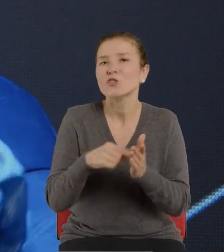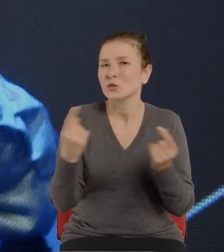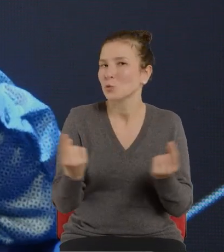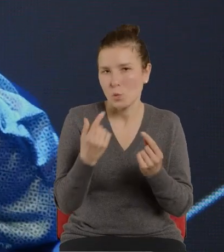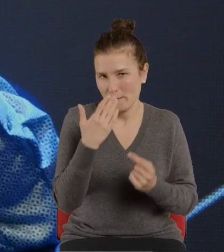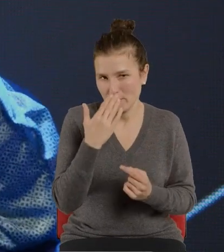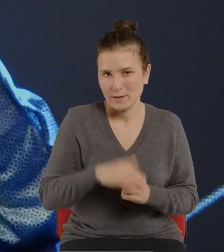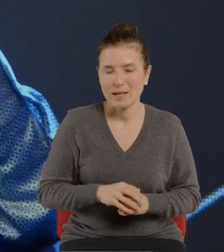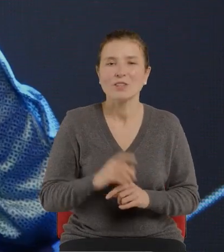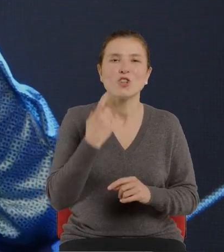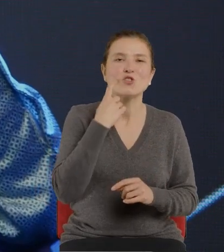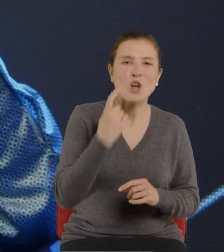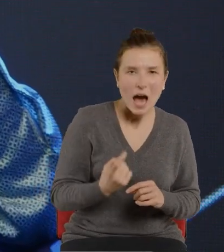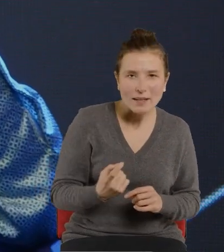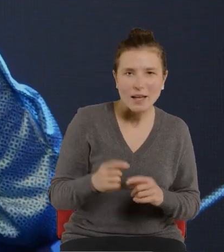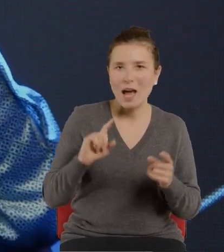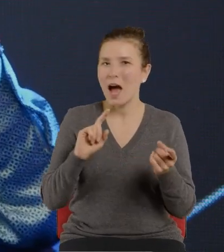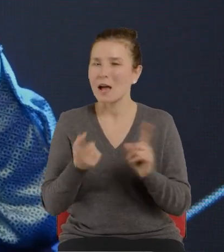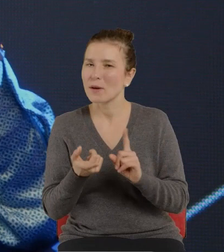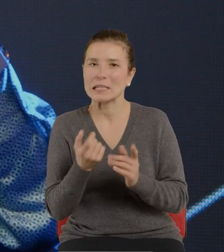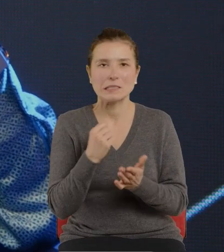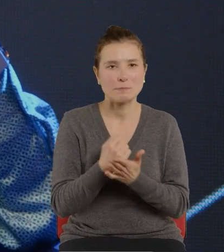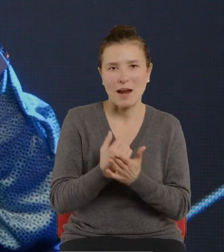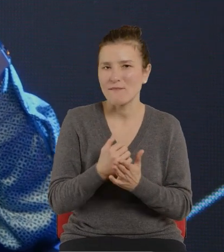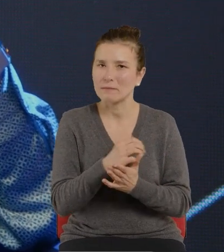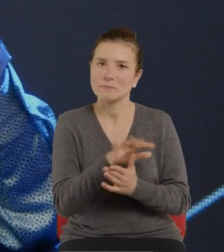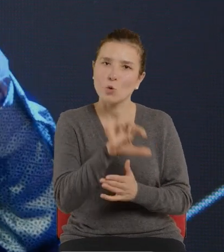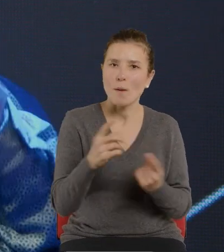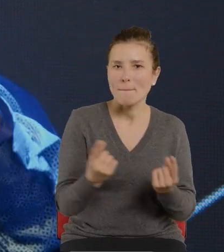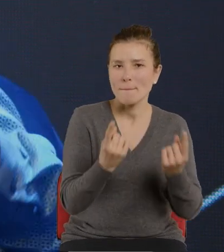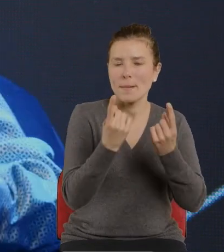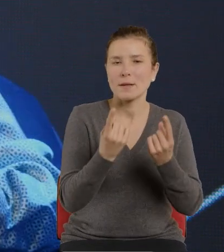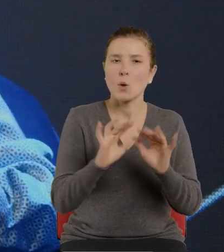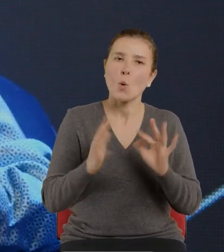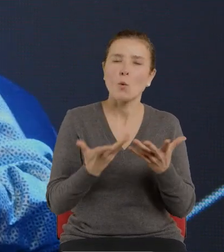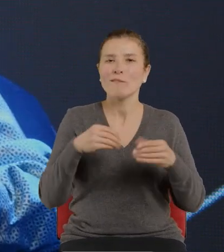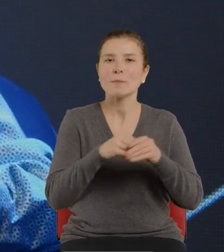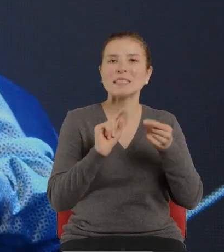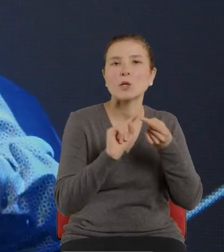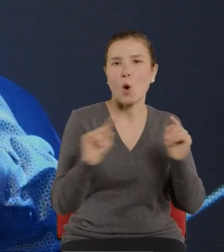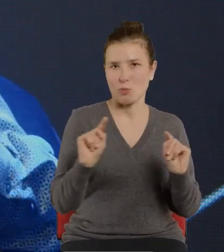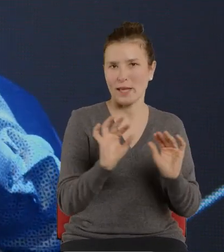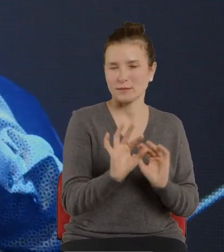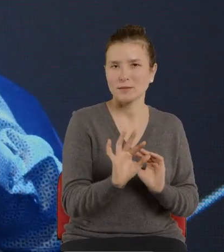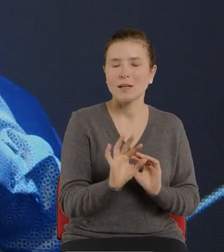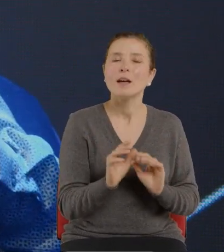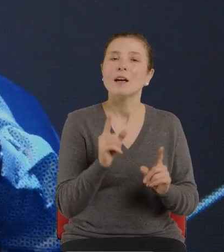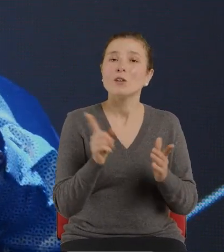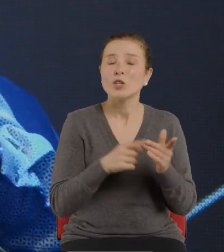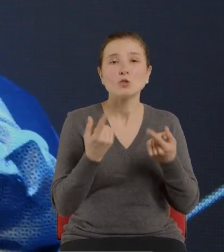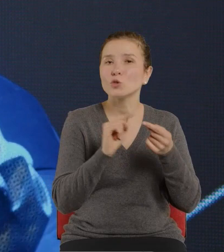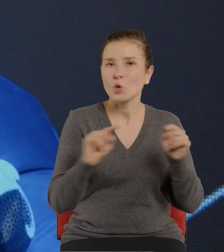że żart albo jakaś rzecz marketingowa odbywa się w pewnym kontekście. I często są to konteksty,